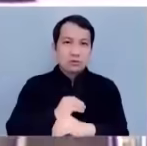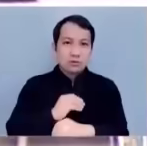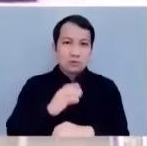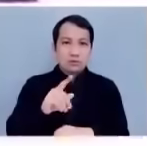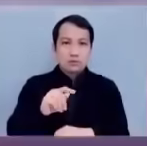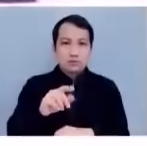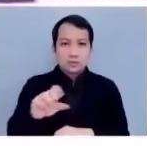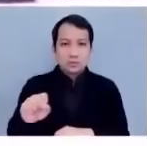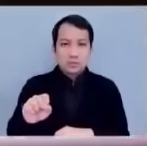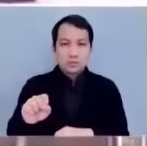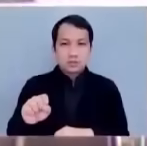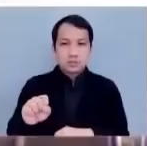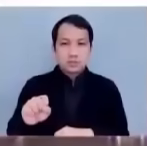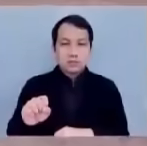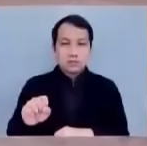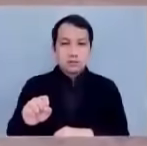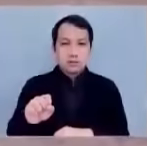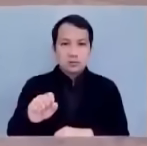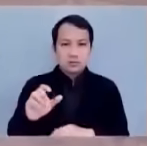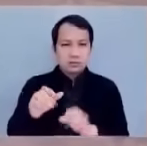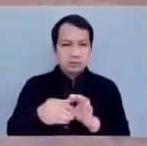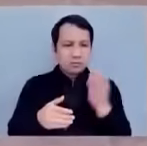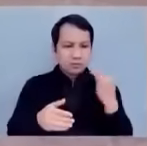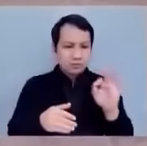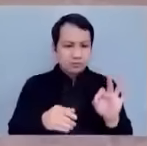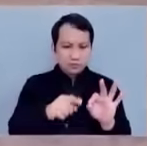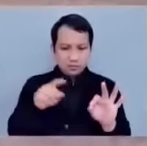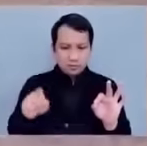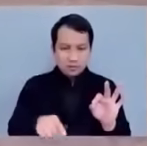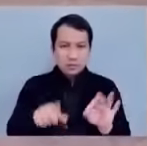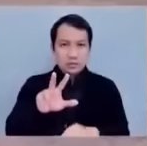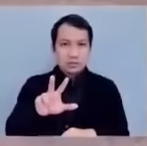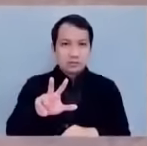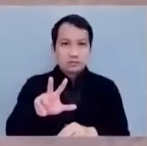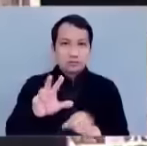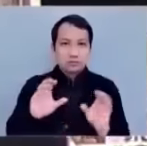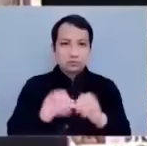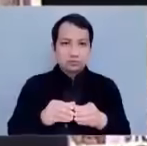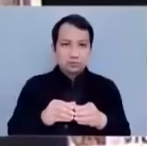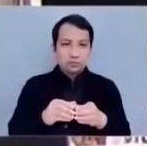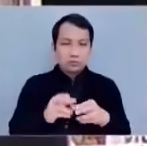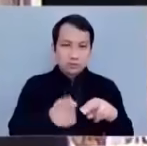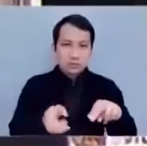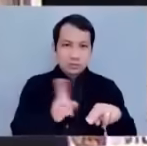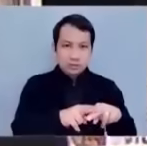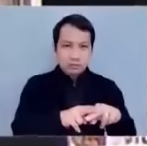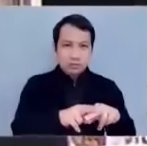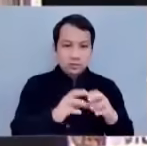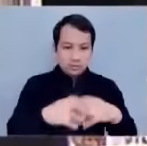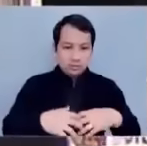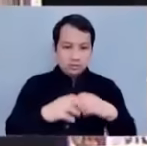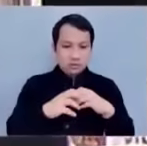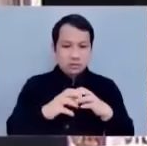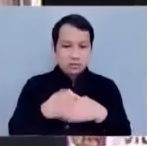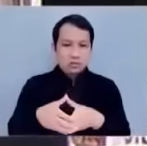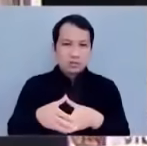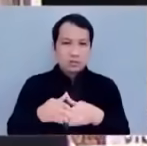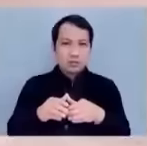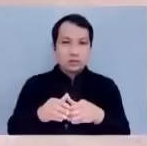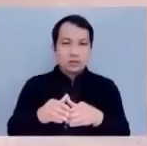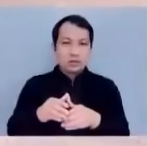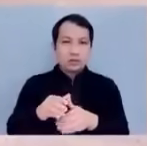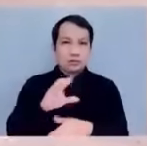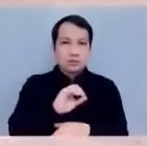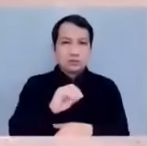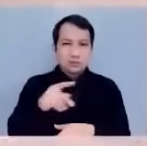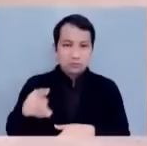Cooperatives, simula noong Biyernes hanggang kahapon, 3 grupo ang nadagdag sa bilang ng mga rutang bumuo ng kooperatiba. Wala pang maibigay na datos ang LTFRB